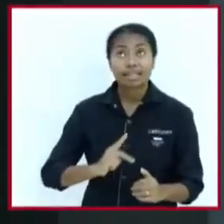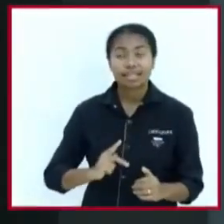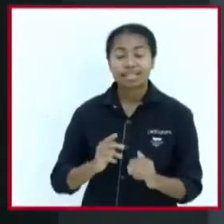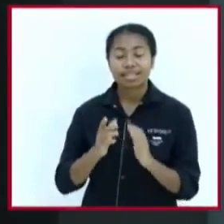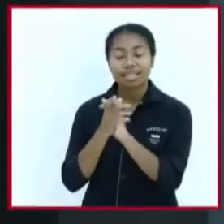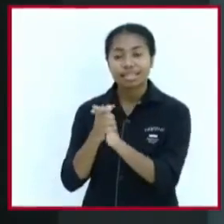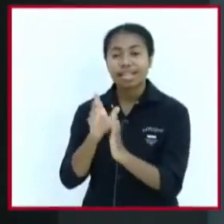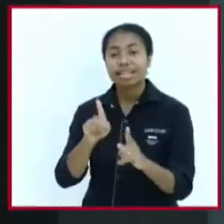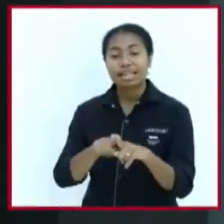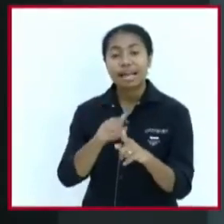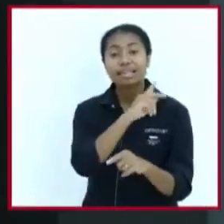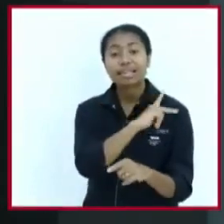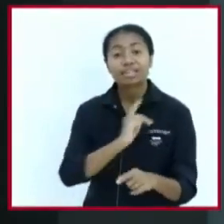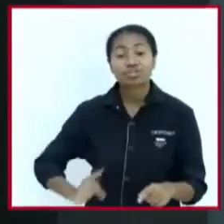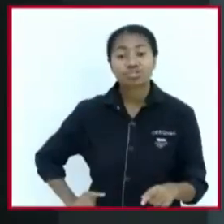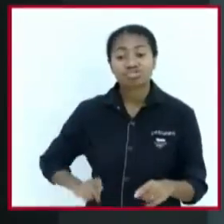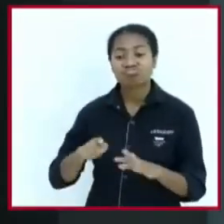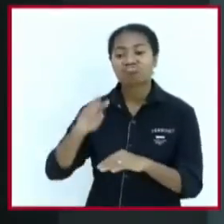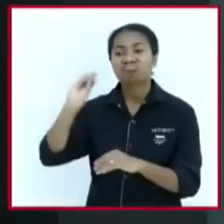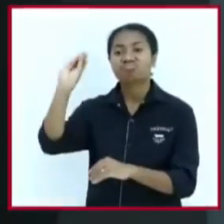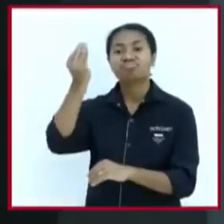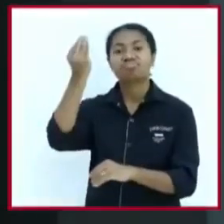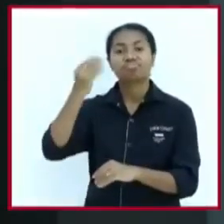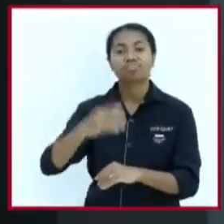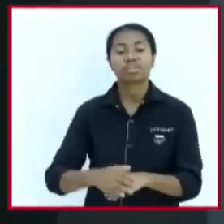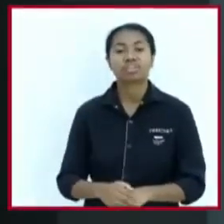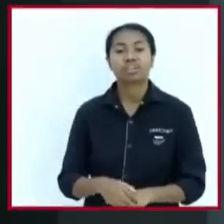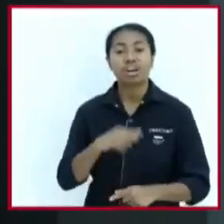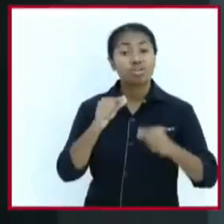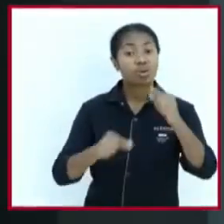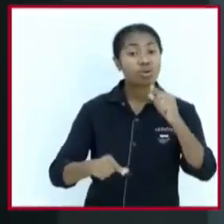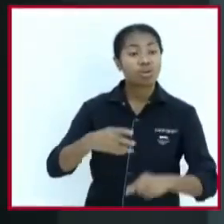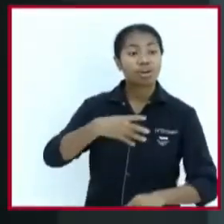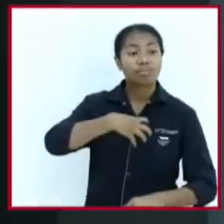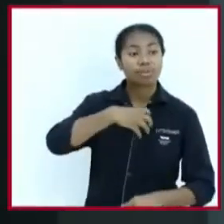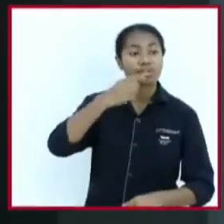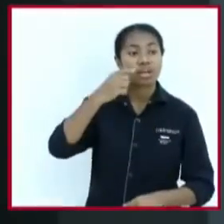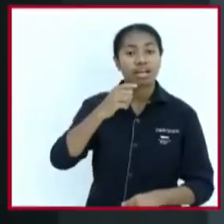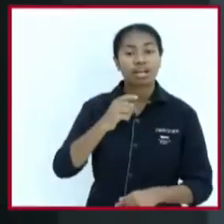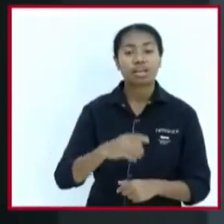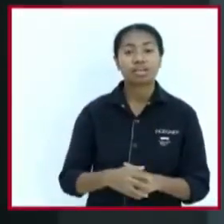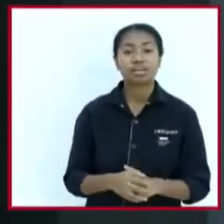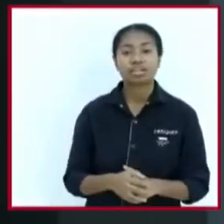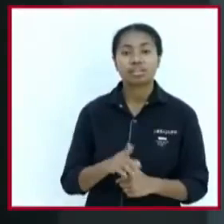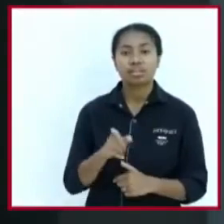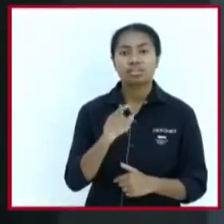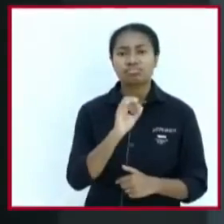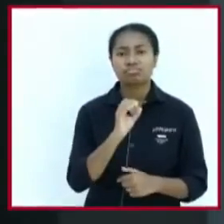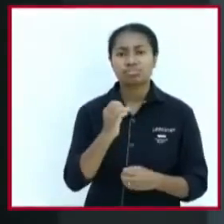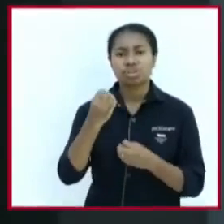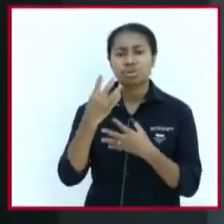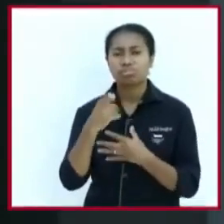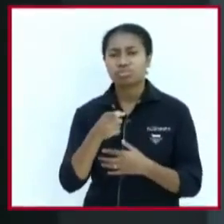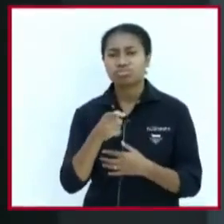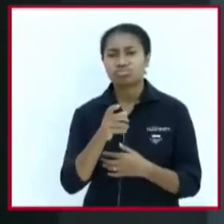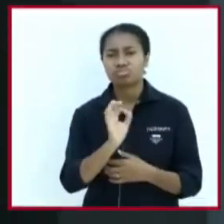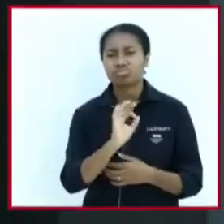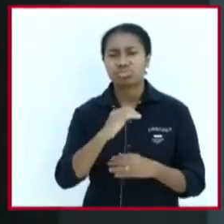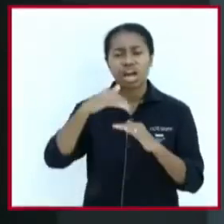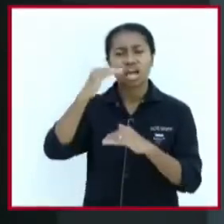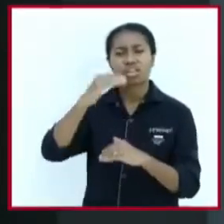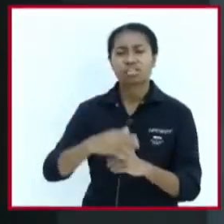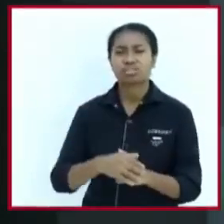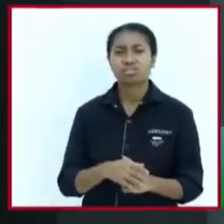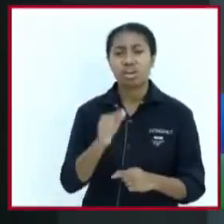sebagai pemimpinnya dan orang-orang percaya di dalamnya jauh lebih unggul di atas